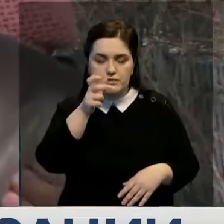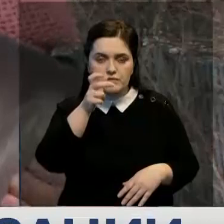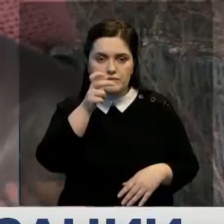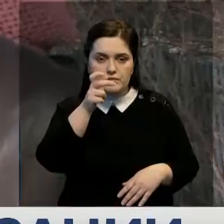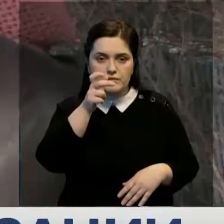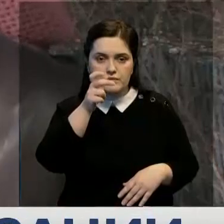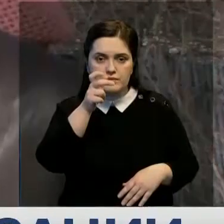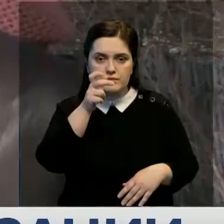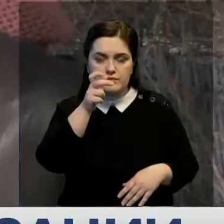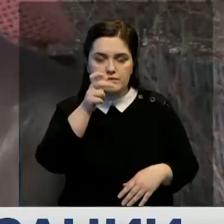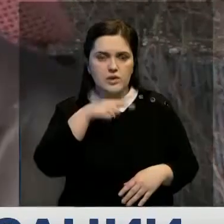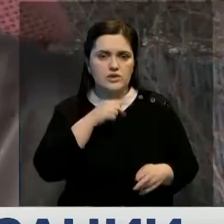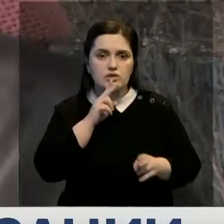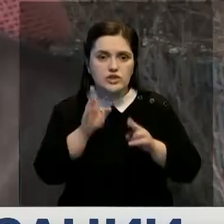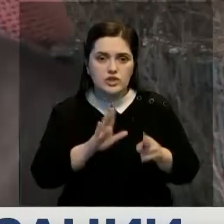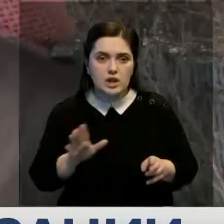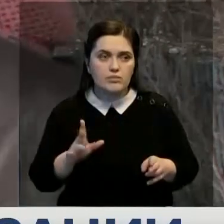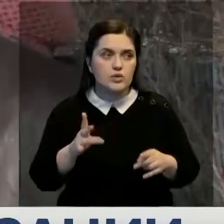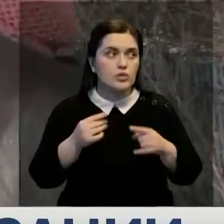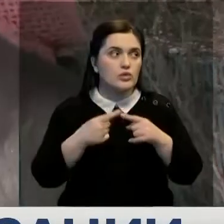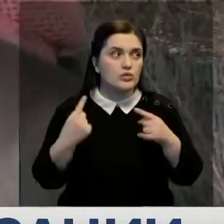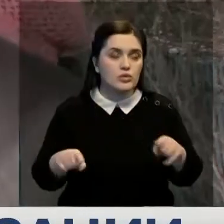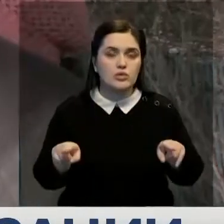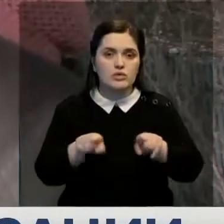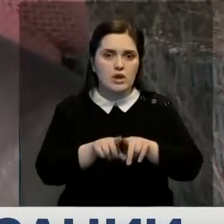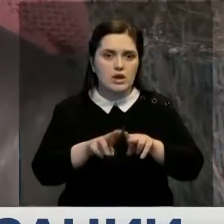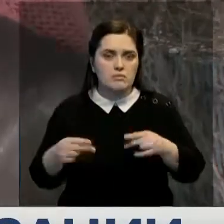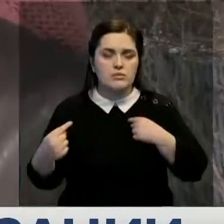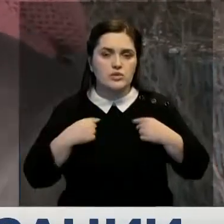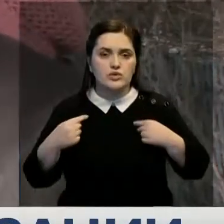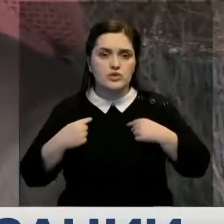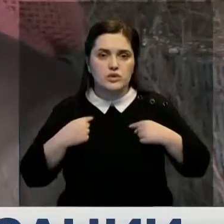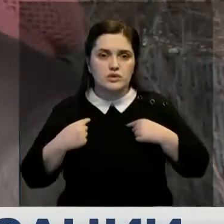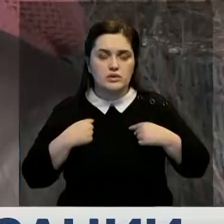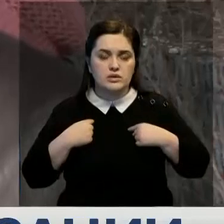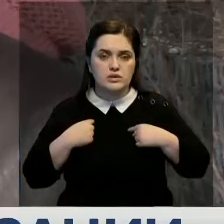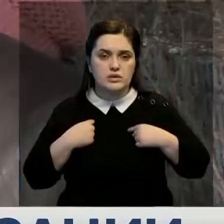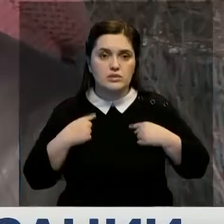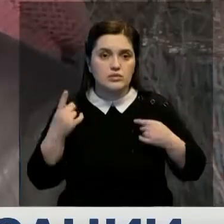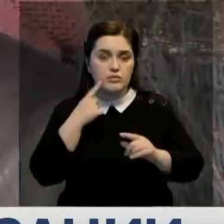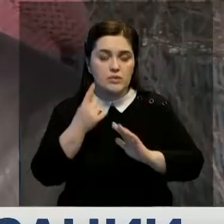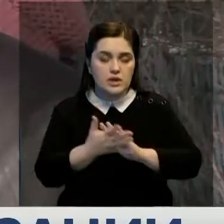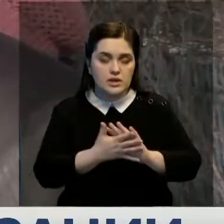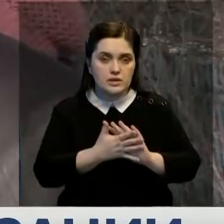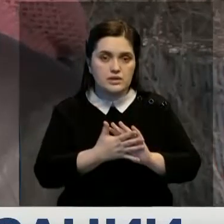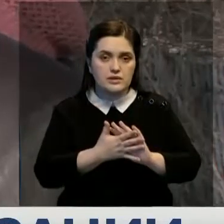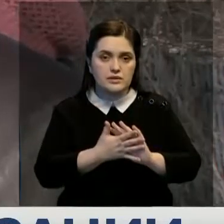Ну, как, я не жалуюсь, но другие тоже такое испытывают. Ну, пора бы это понять уже